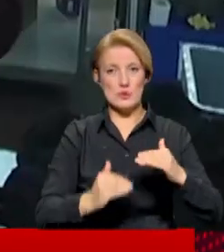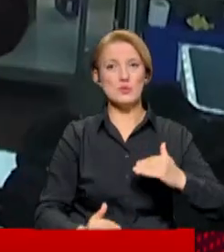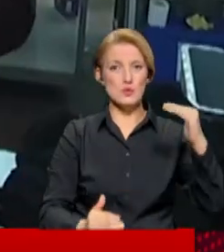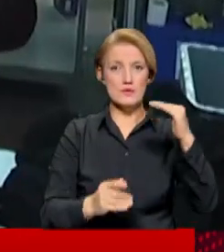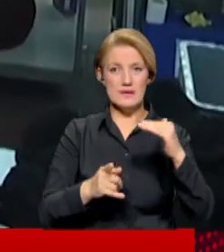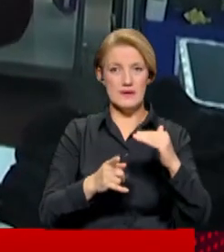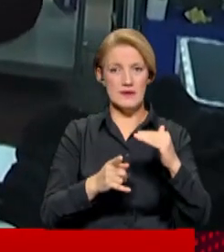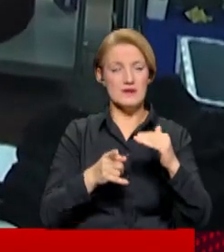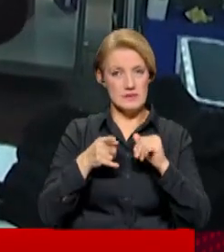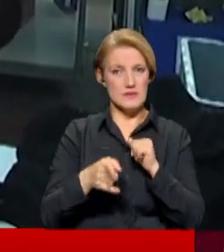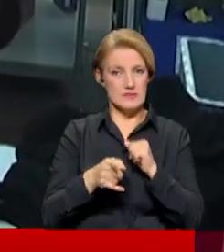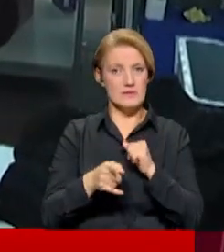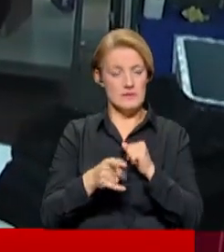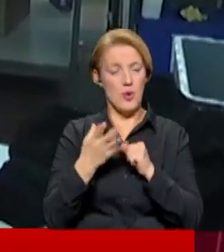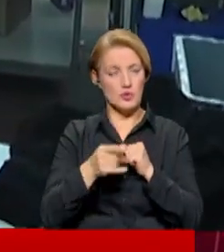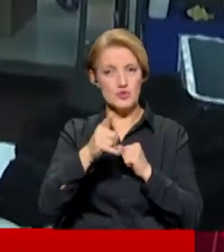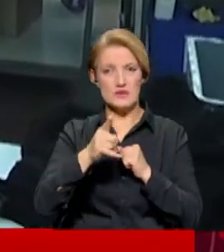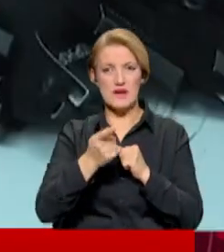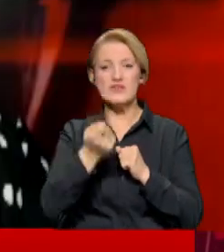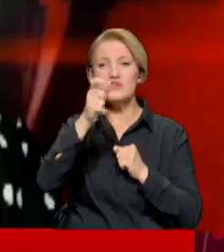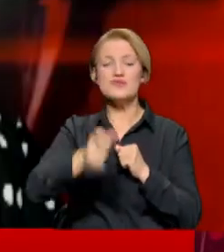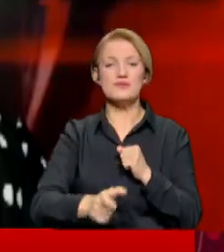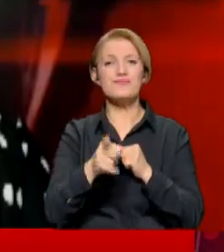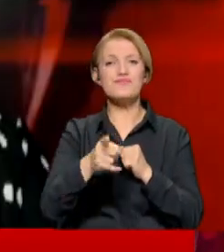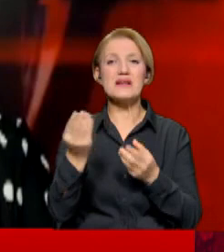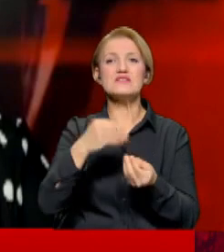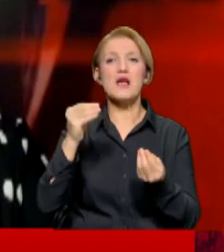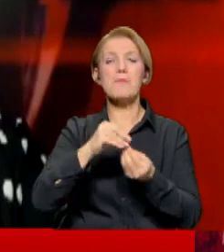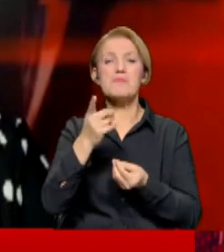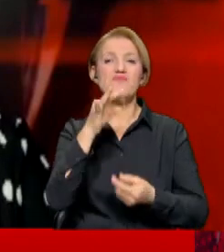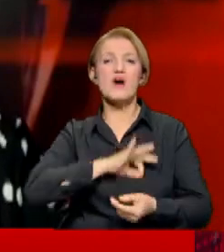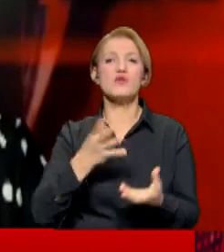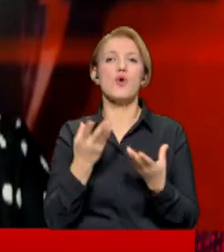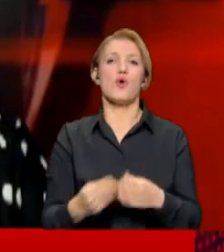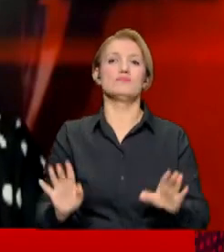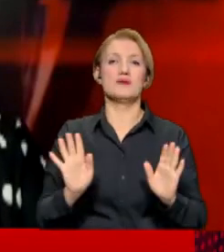mağduriyetlerde giderilmiş olur Aksi halde Almış olduğumuz zamlar hiçbir şeye yaramaz